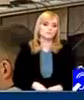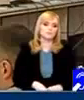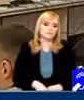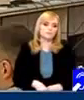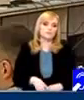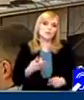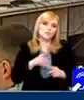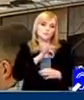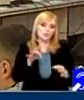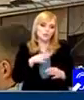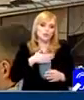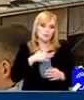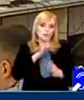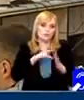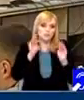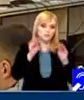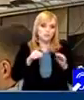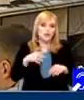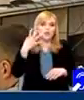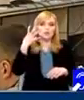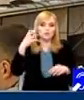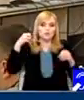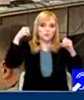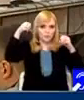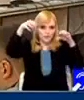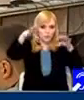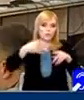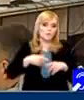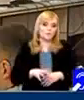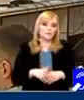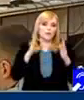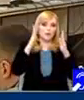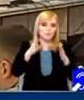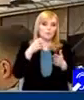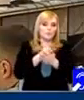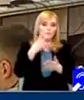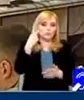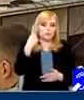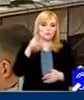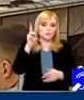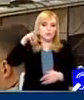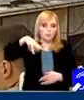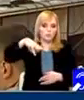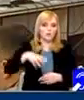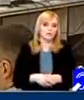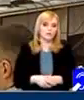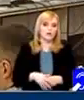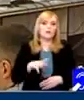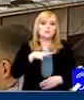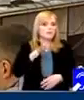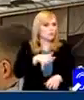presupune proiectul că noi în orașul instalăm 500 de becuri la lungimea 21 de kilometri. Așa proiect este de